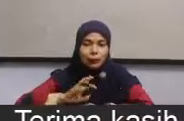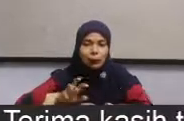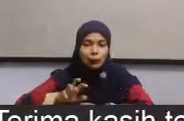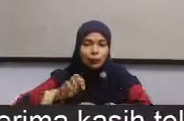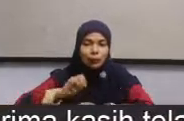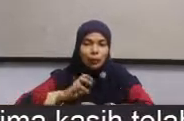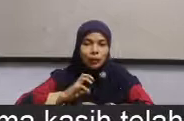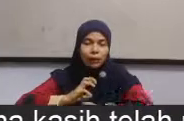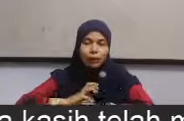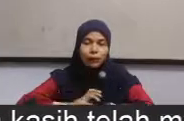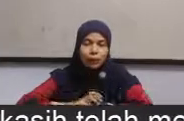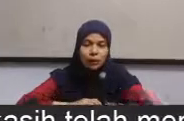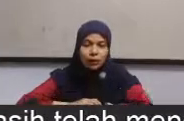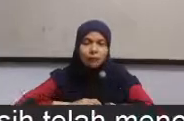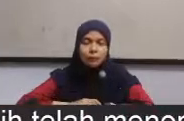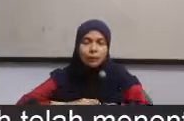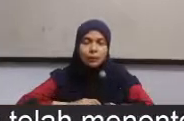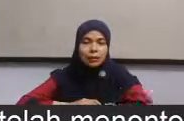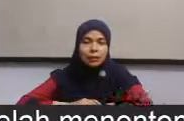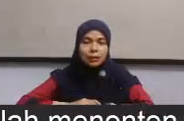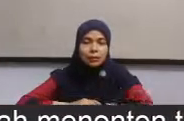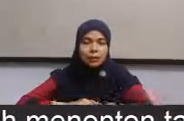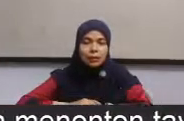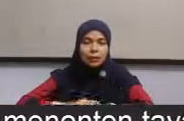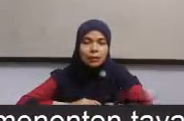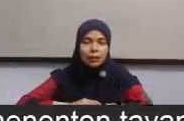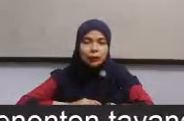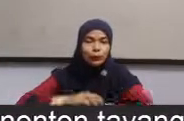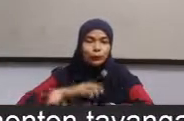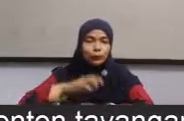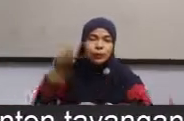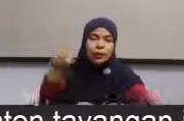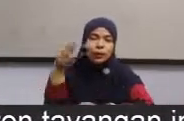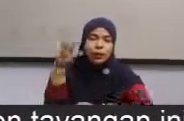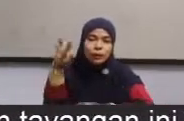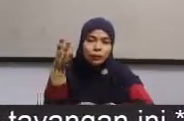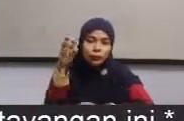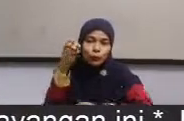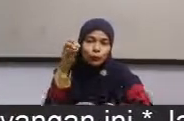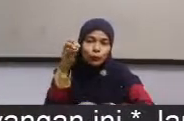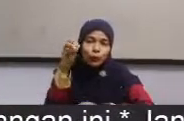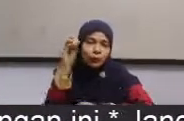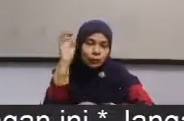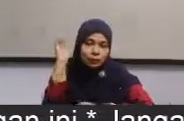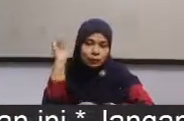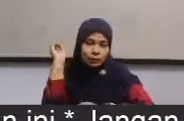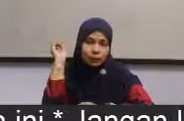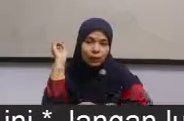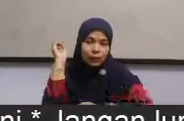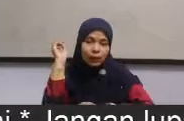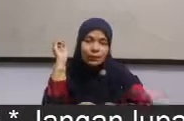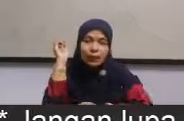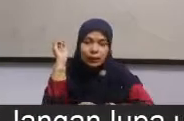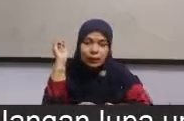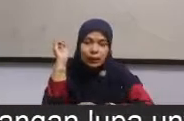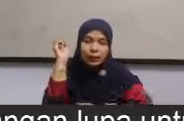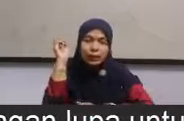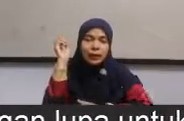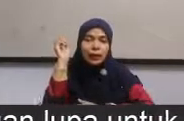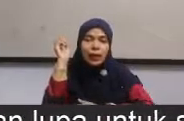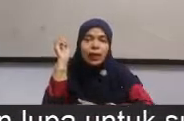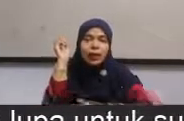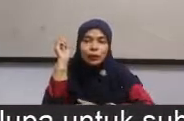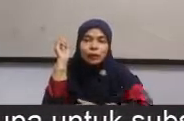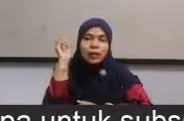seluruh dunia udah menjadi satu temper satu pusat ya Jadi